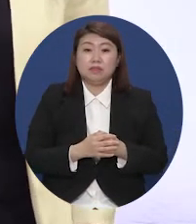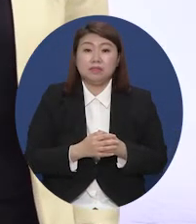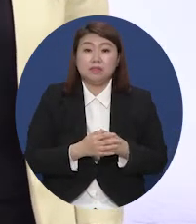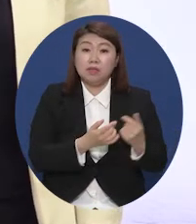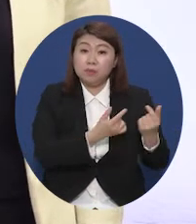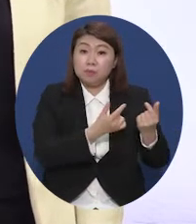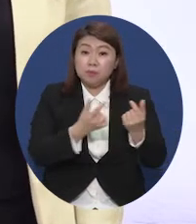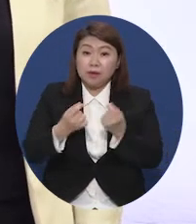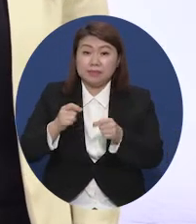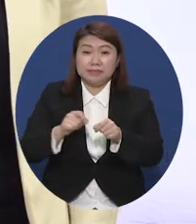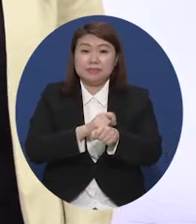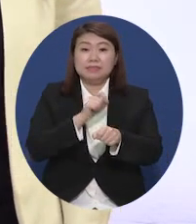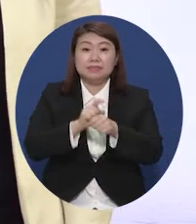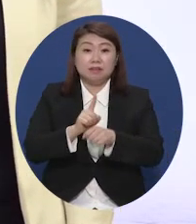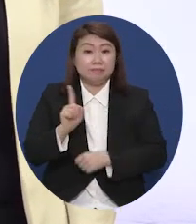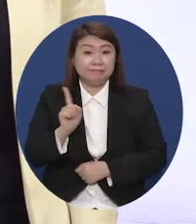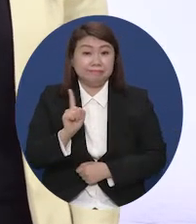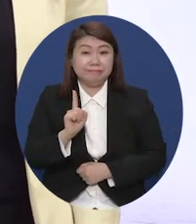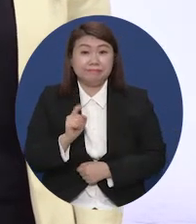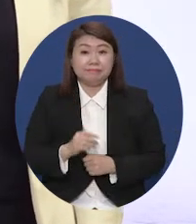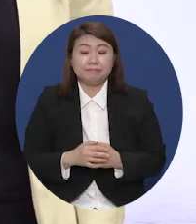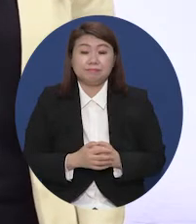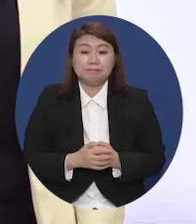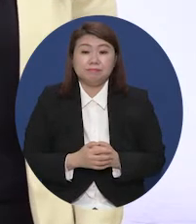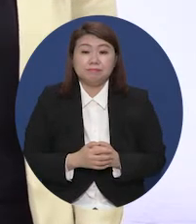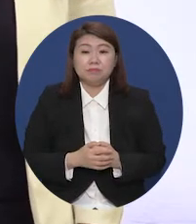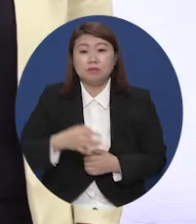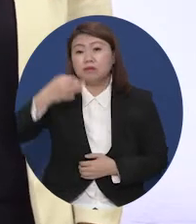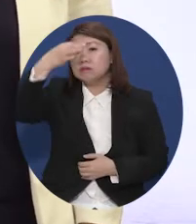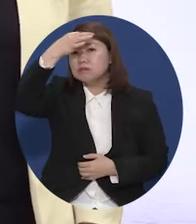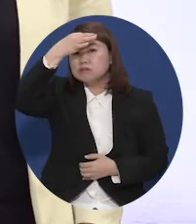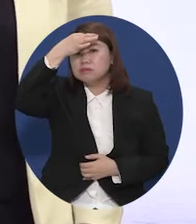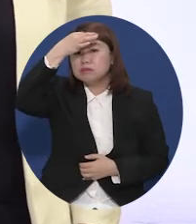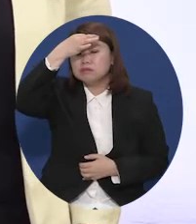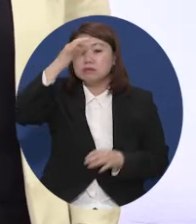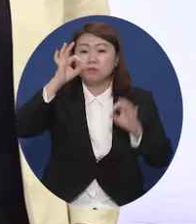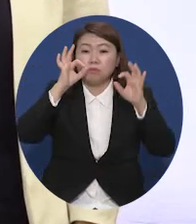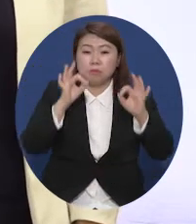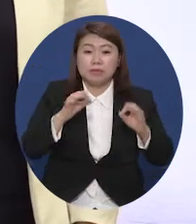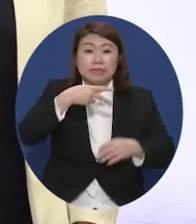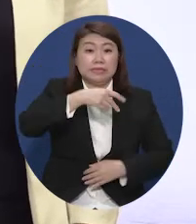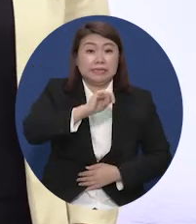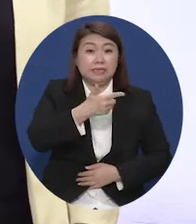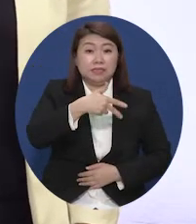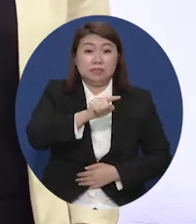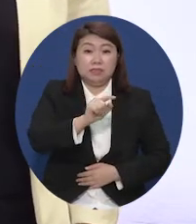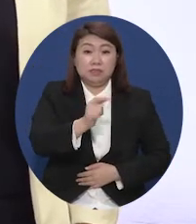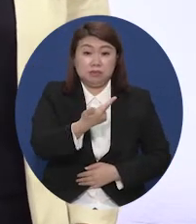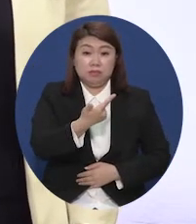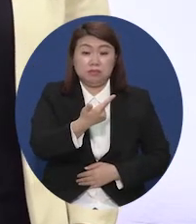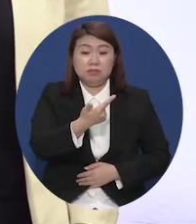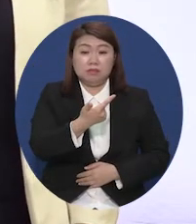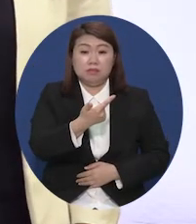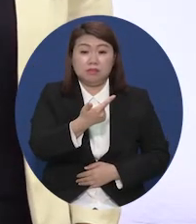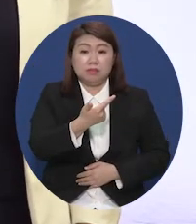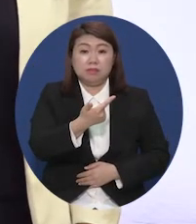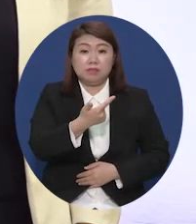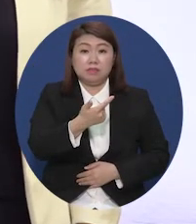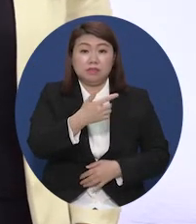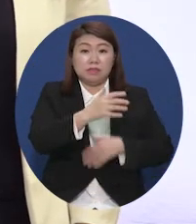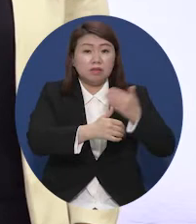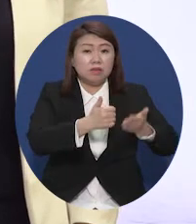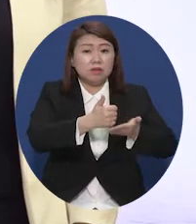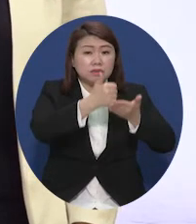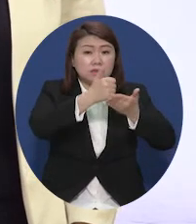피라미드들의 공통적인 특징을 좀 살펴보도록 하겠습니다 기능적인 면에서는요 신전으로 보는 것이 통설이지만